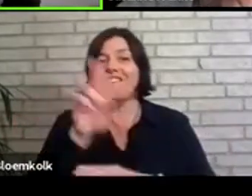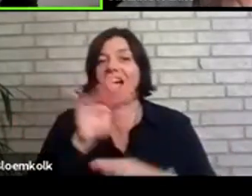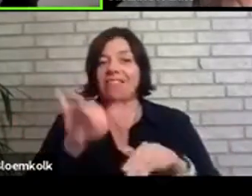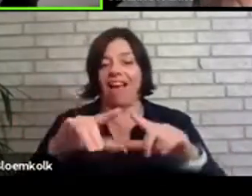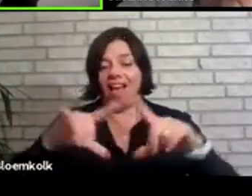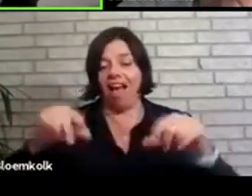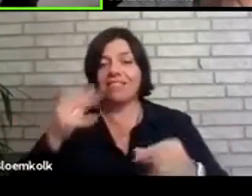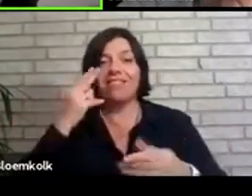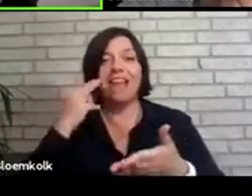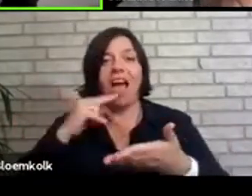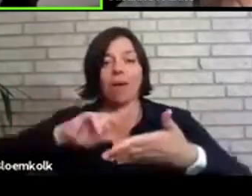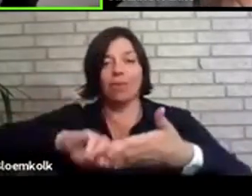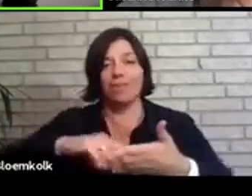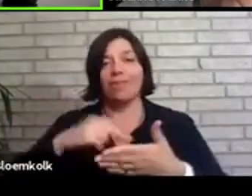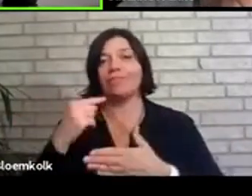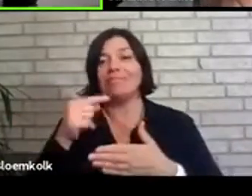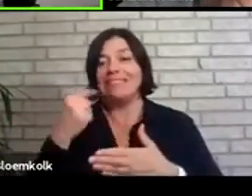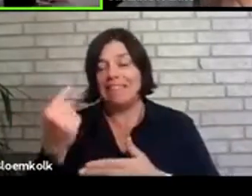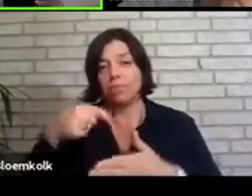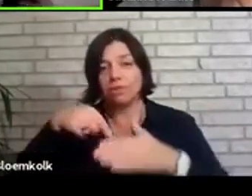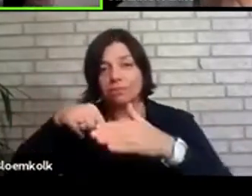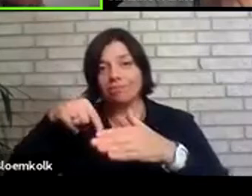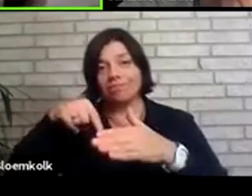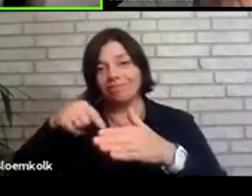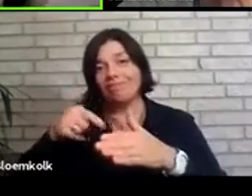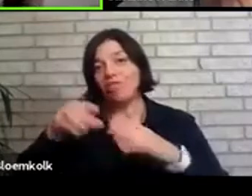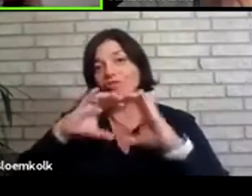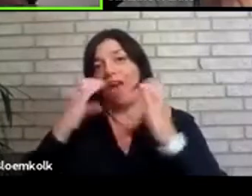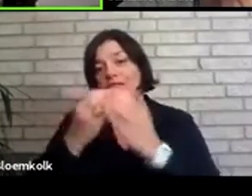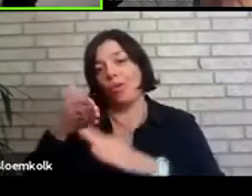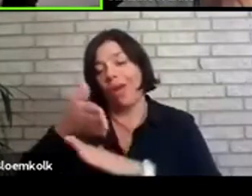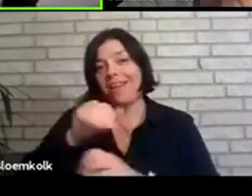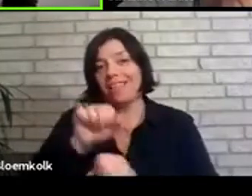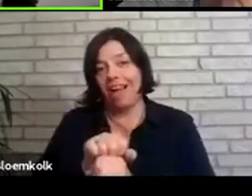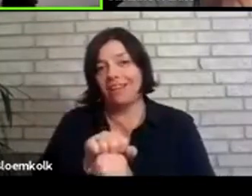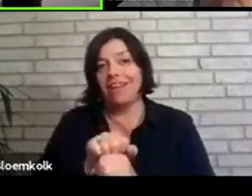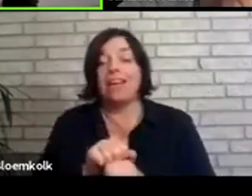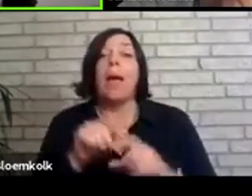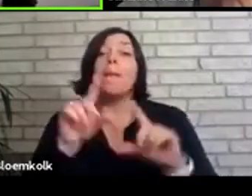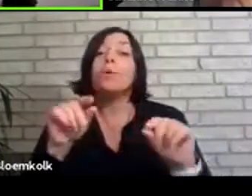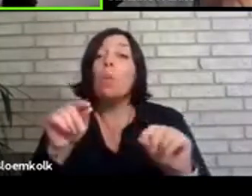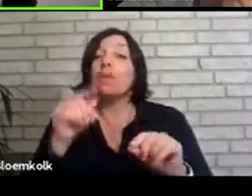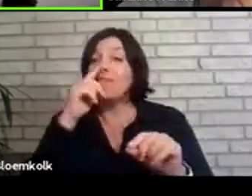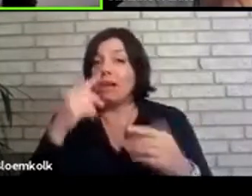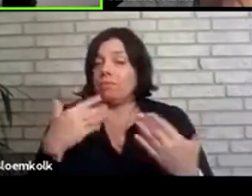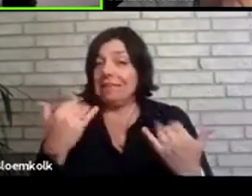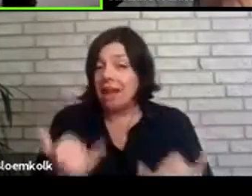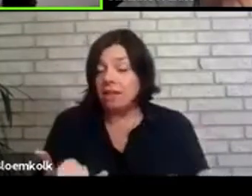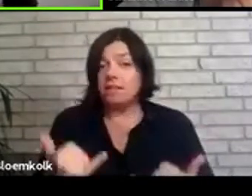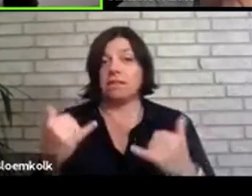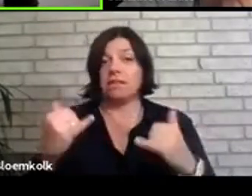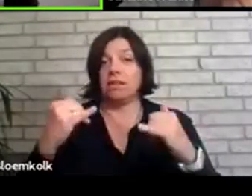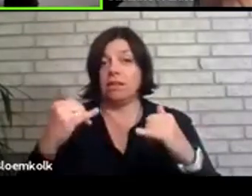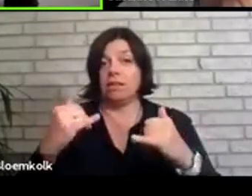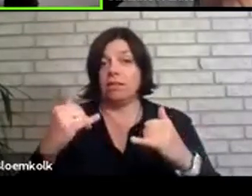dann musst du dir andere Beschäftigungsmöglichkeiten suchen. Und wenn das dann sozusagen der Verein nicht hergibt, da jetzt